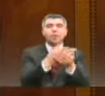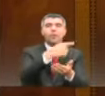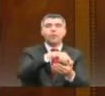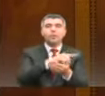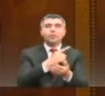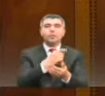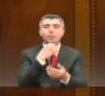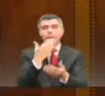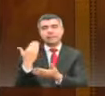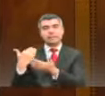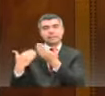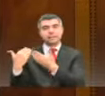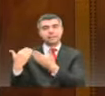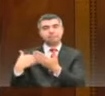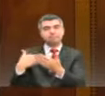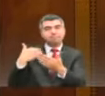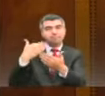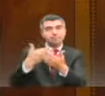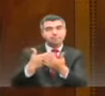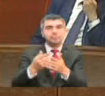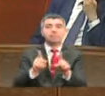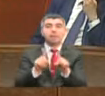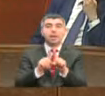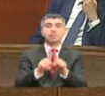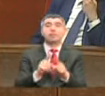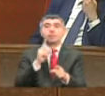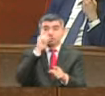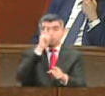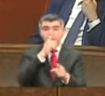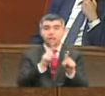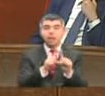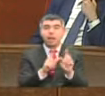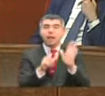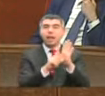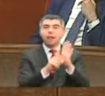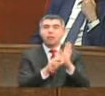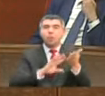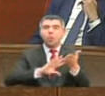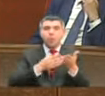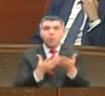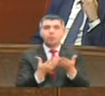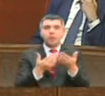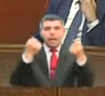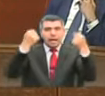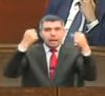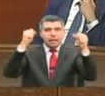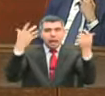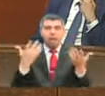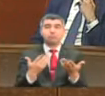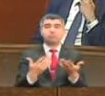الولاية الماضية والمتمثلة في القانون التنظيمي المتعلق بالدفع بعدم دستورية القوانين، قانون التنظيمي للإضراب،